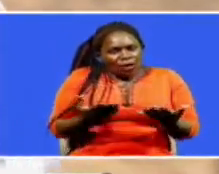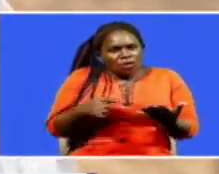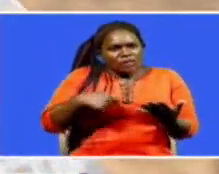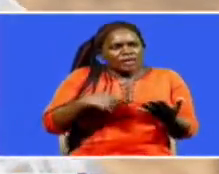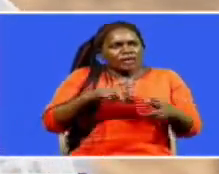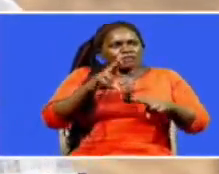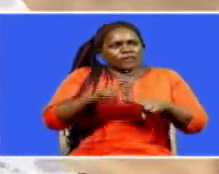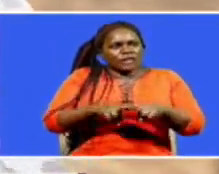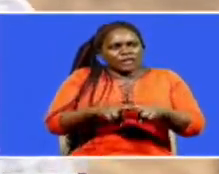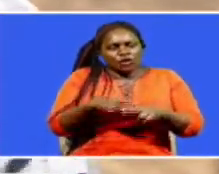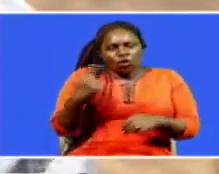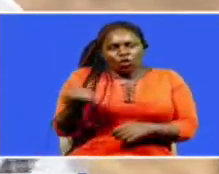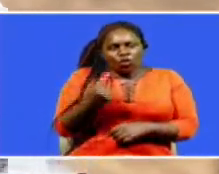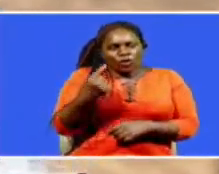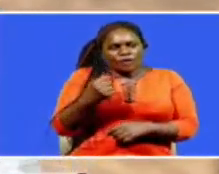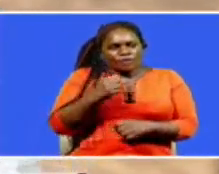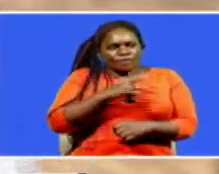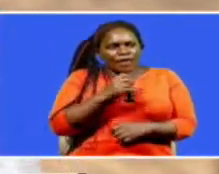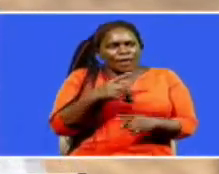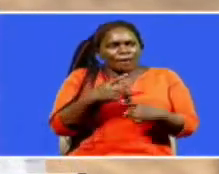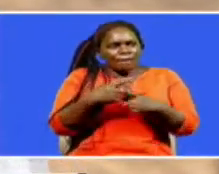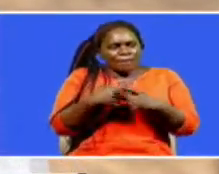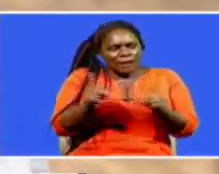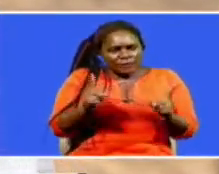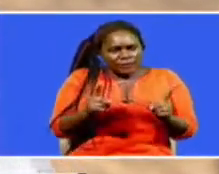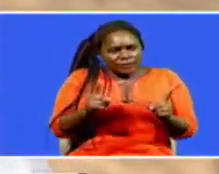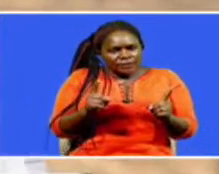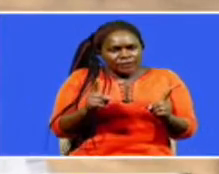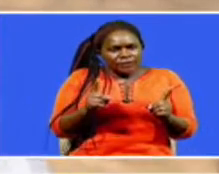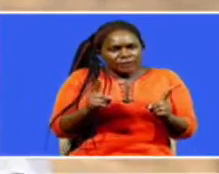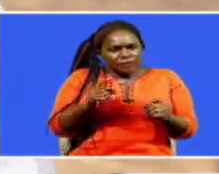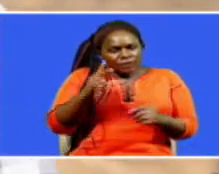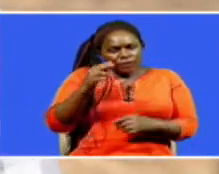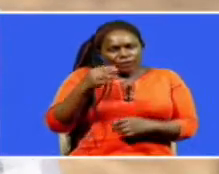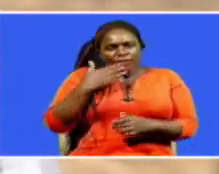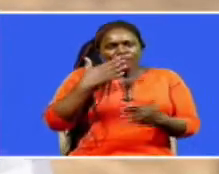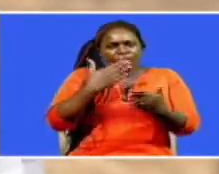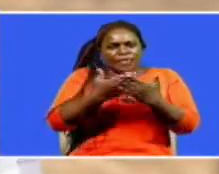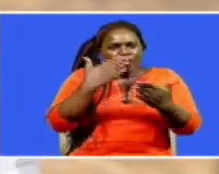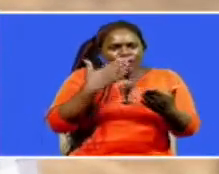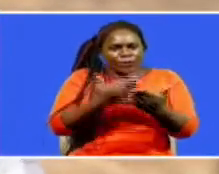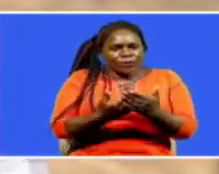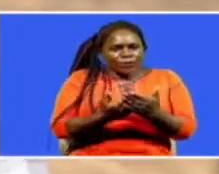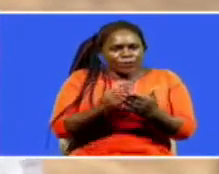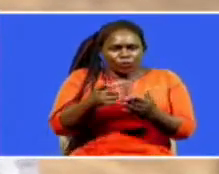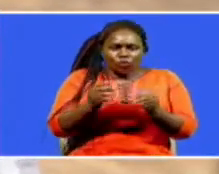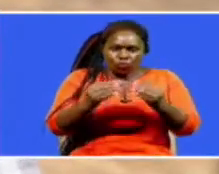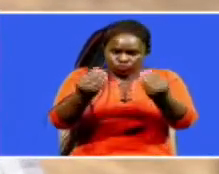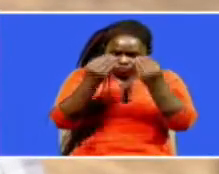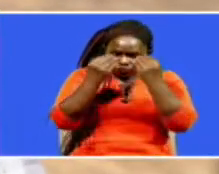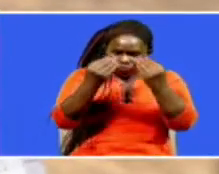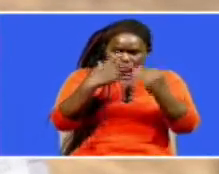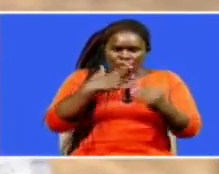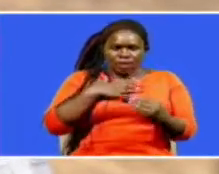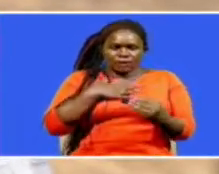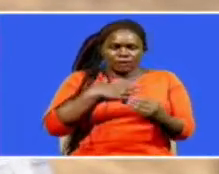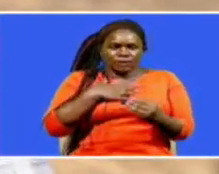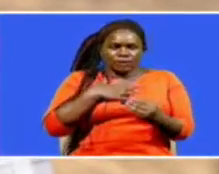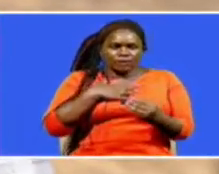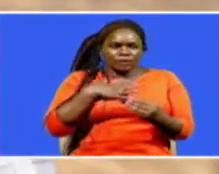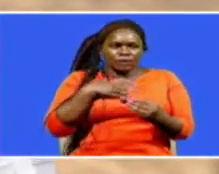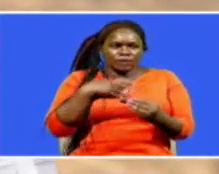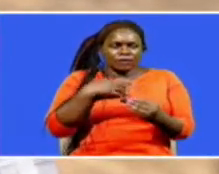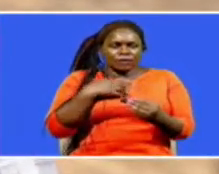Tunakaa kifiecho kishamba huko. Lakini sasa tumeshukuru mkuja kutuerevusha.